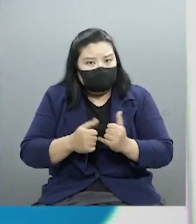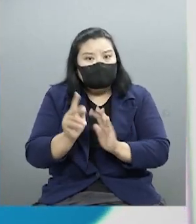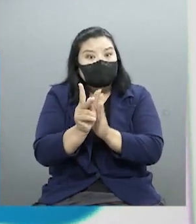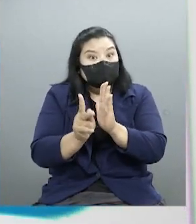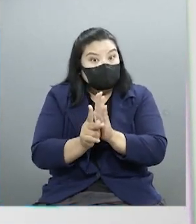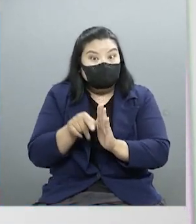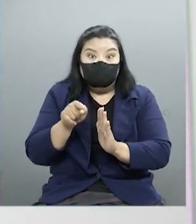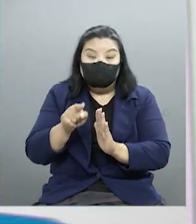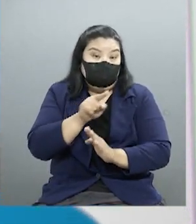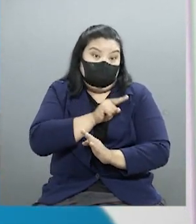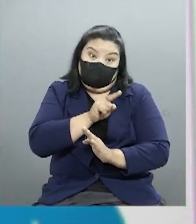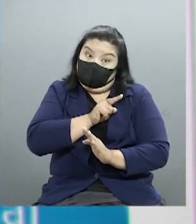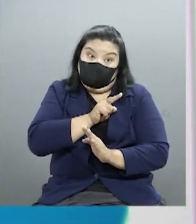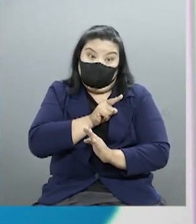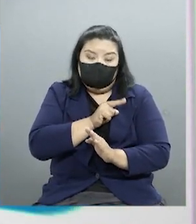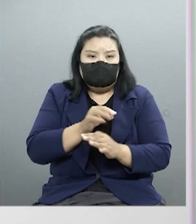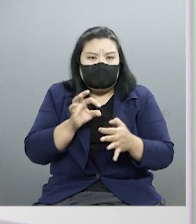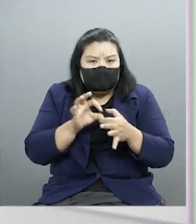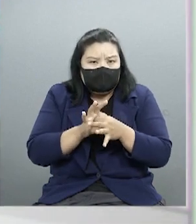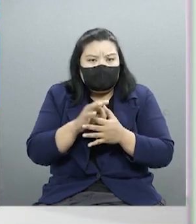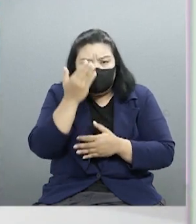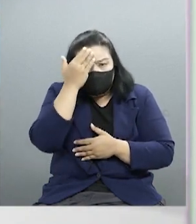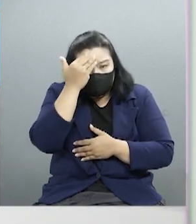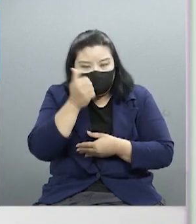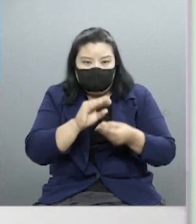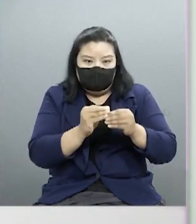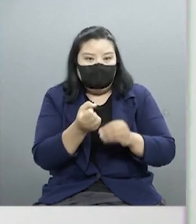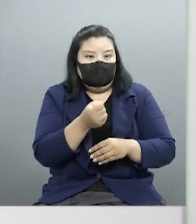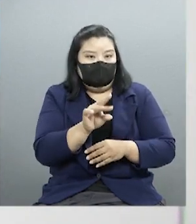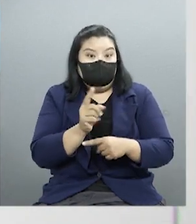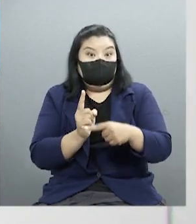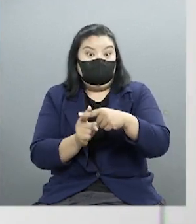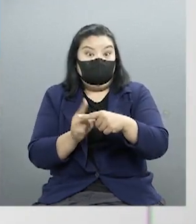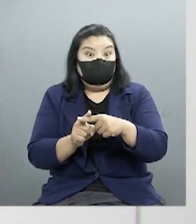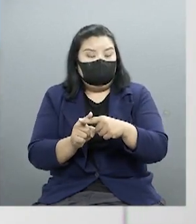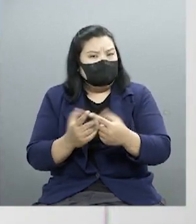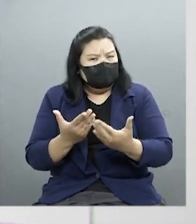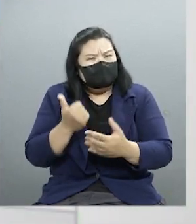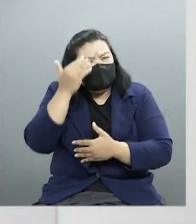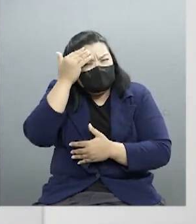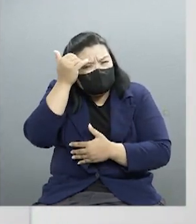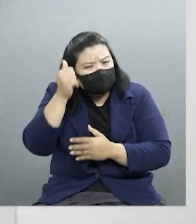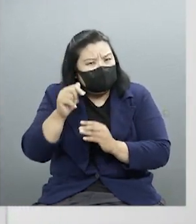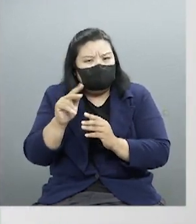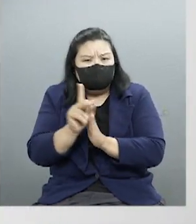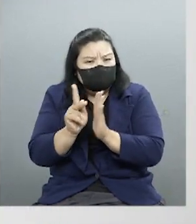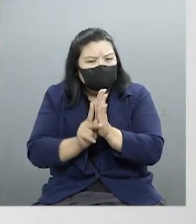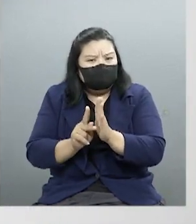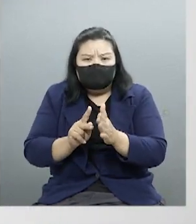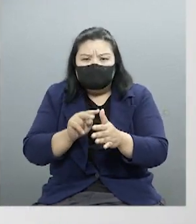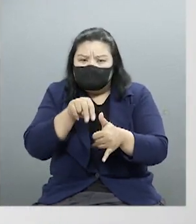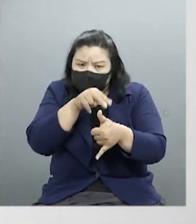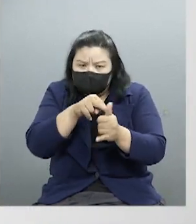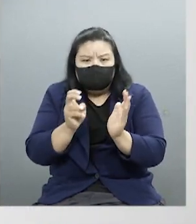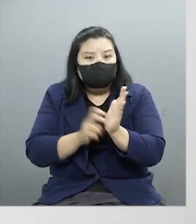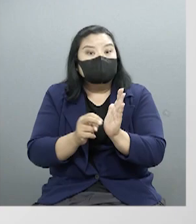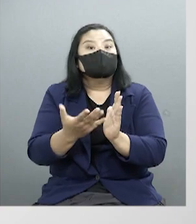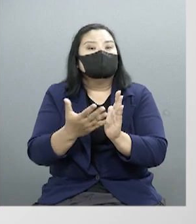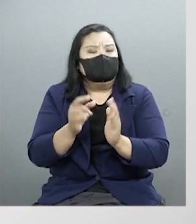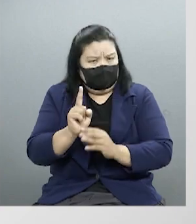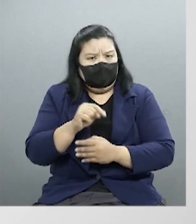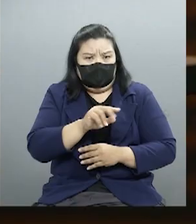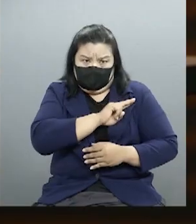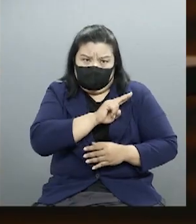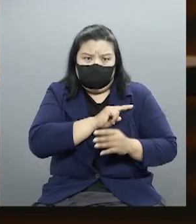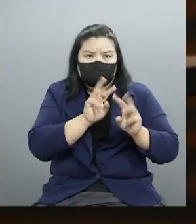ควบคุมผู้ผลิตคอนเทนต์18+หรอทำไมกลุ่มคนเหล่านี้เขาถึงถูกละเมิดลิขสิทธิ์ได้ทั้งที่เขาอยู่ในแพลตฟอร์ม